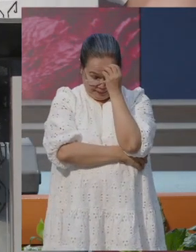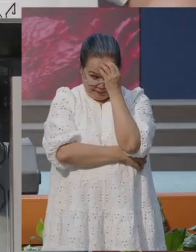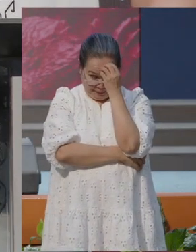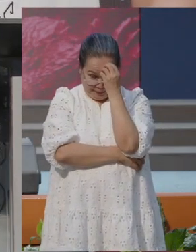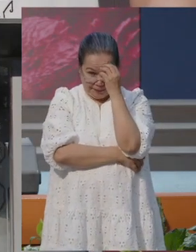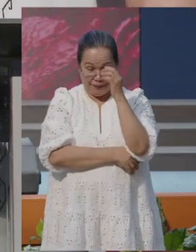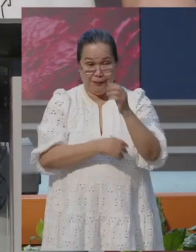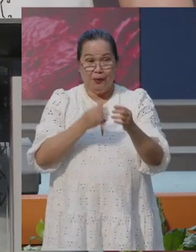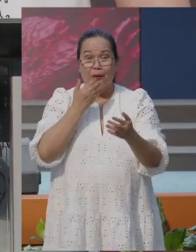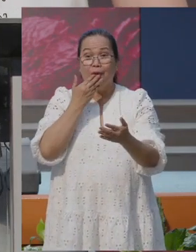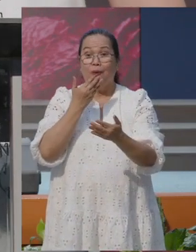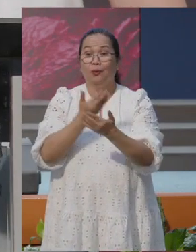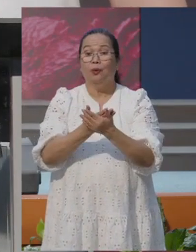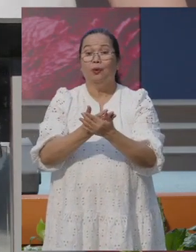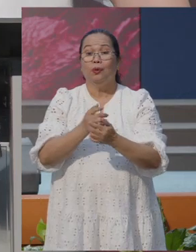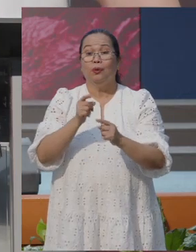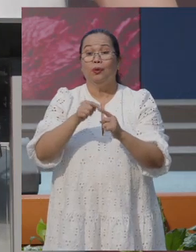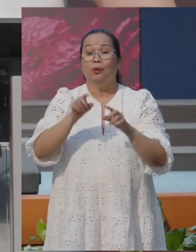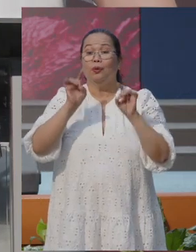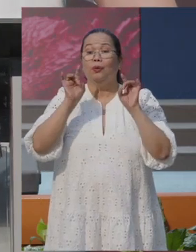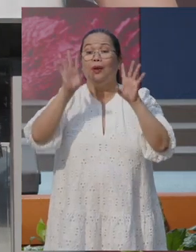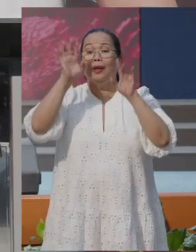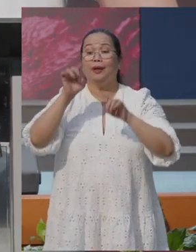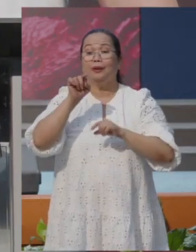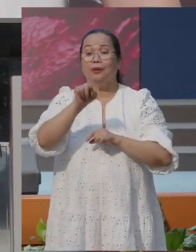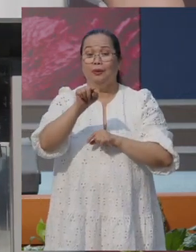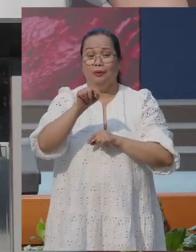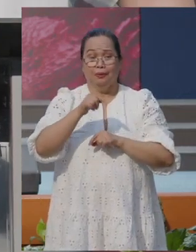Do good to those who hate you.